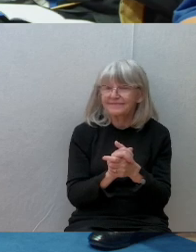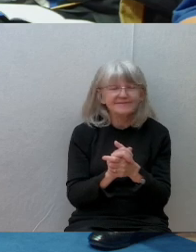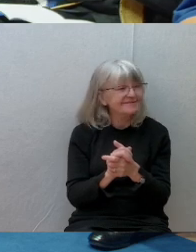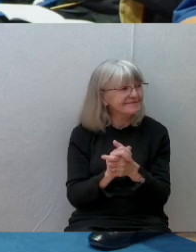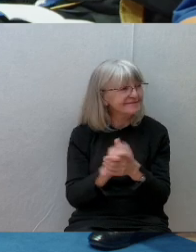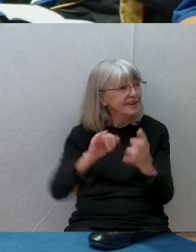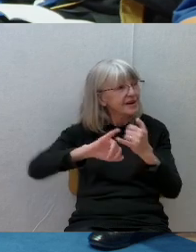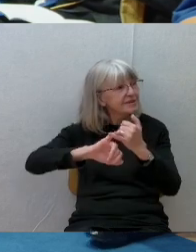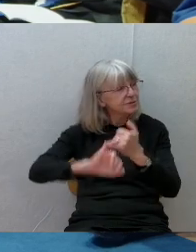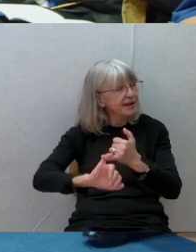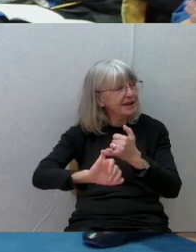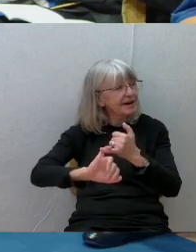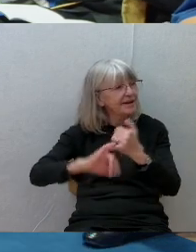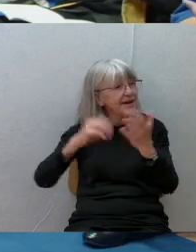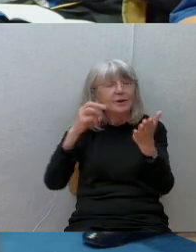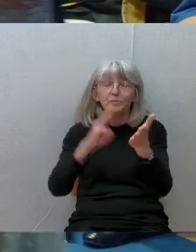Sunaina Mudara.